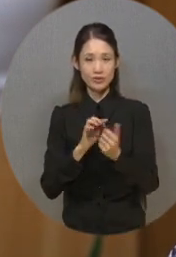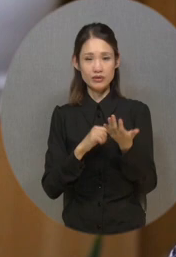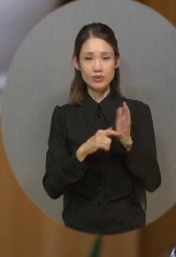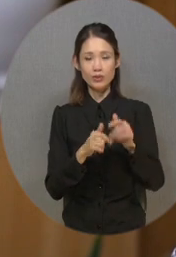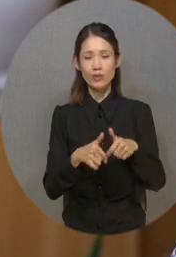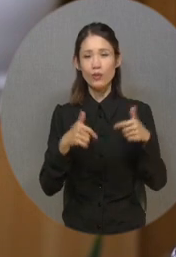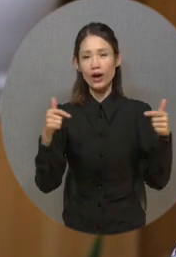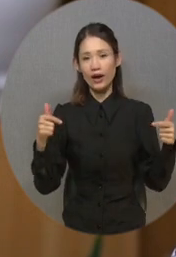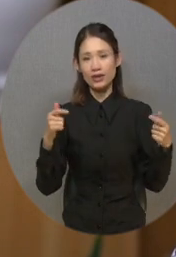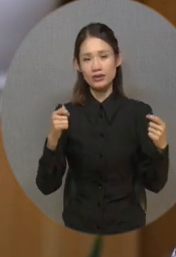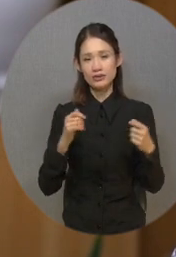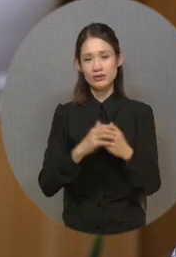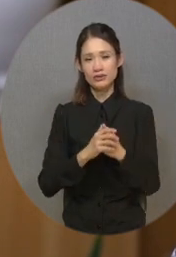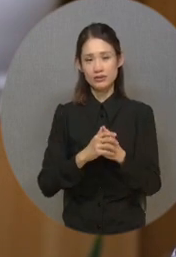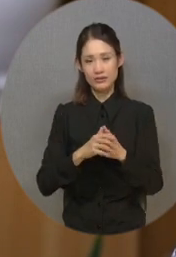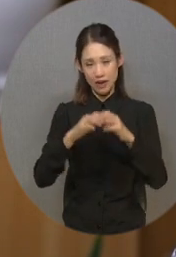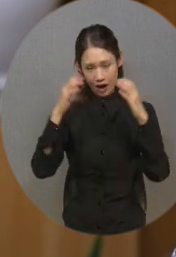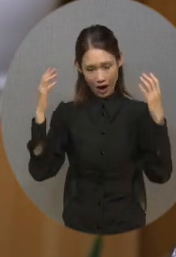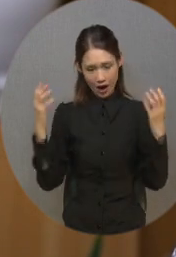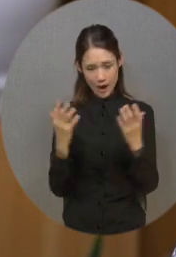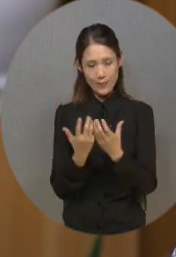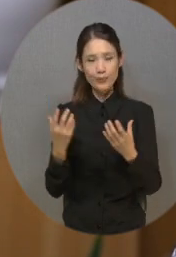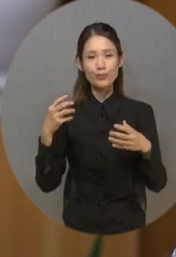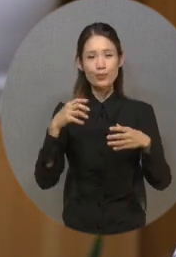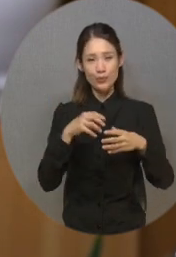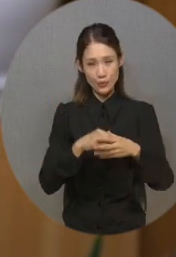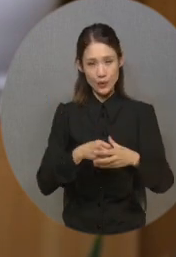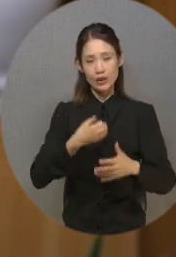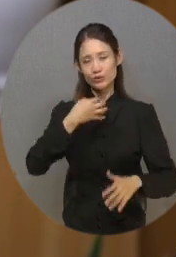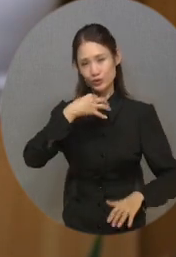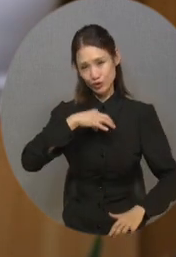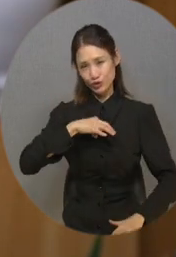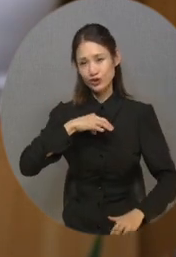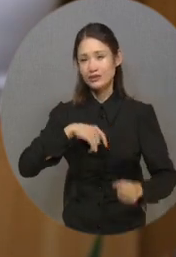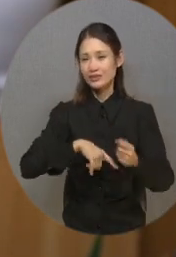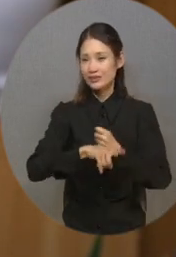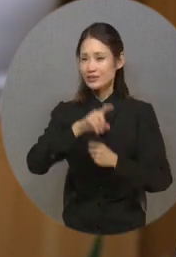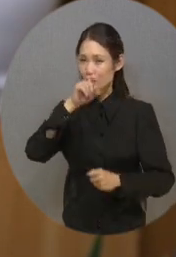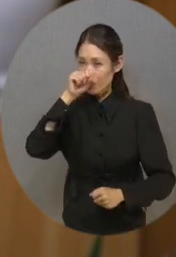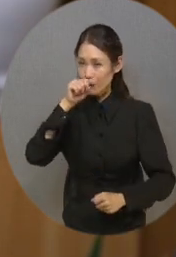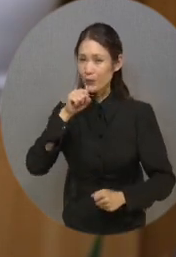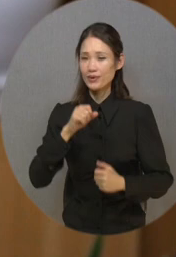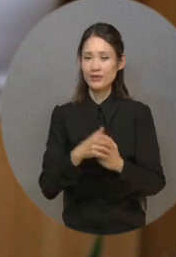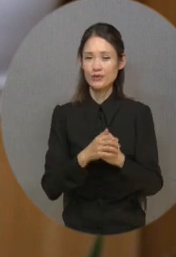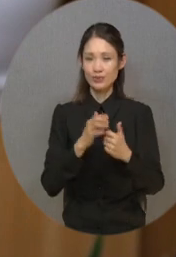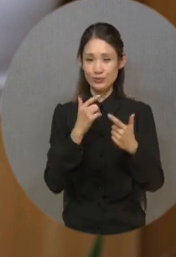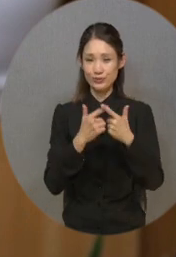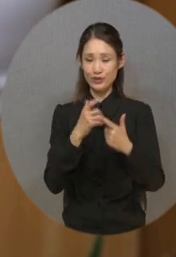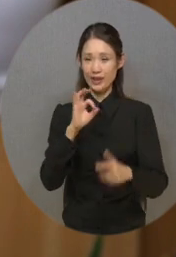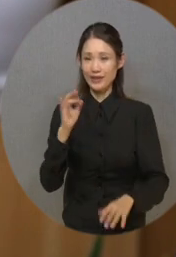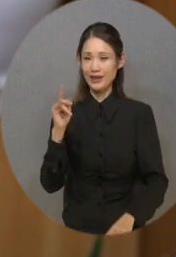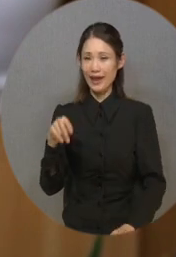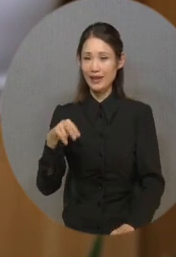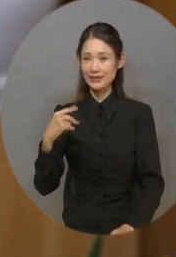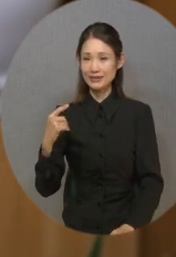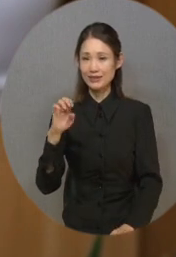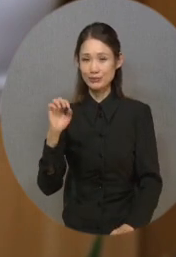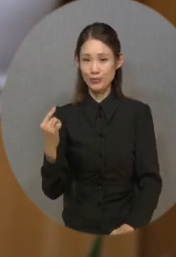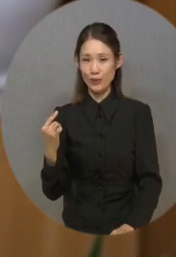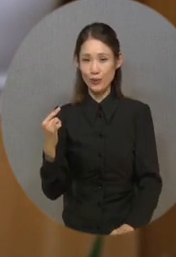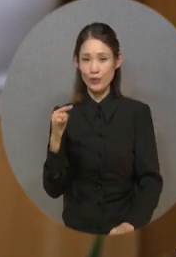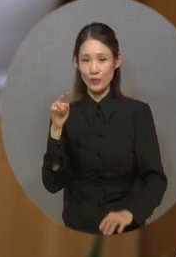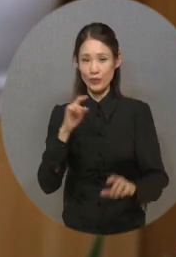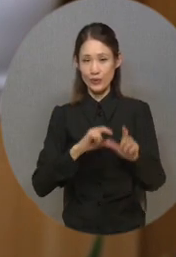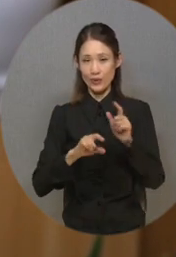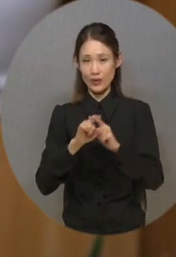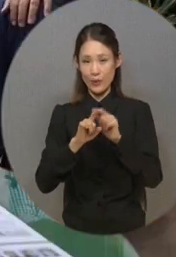확장 네, 네, 이런 네, 걸 네. 전반적으로 다루는 아주 유익하고 뜻깊은 네, 또 부산의 엑스포도 한번 더 하실 수 있는 좋은 기회가